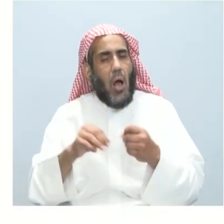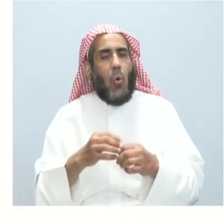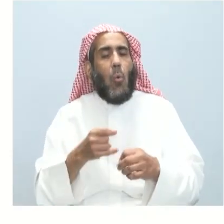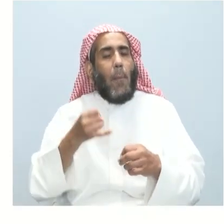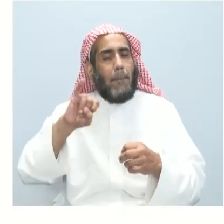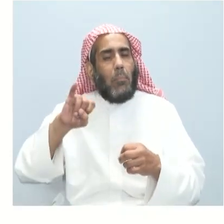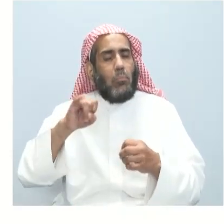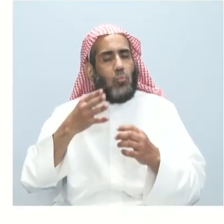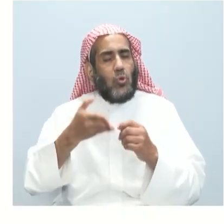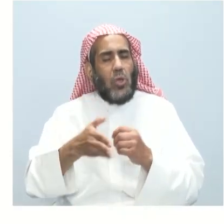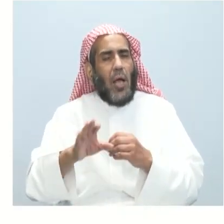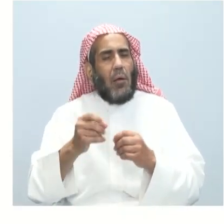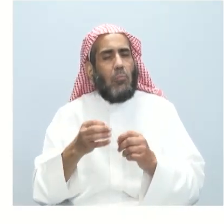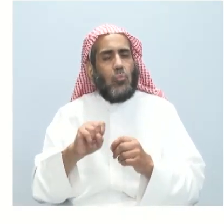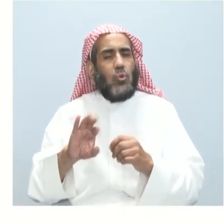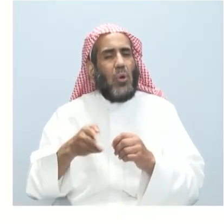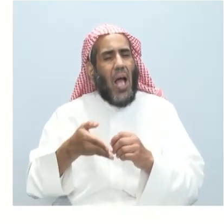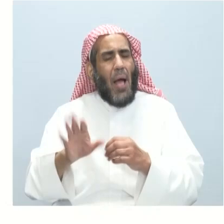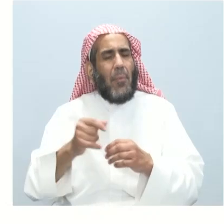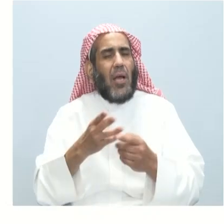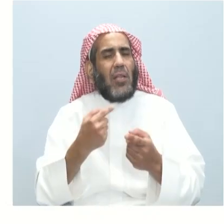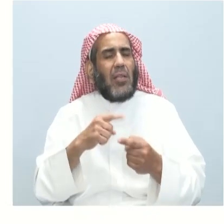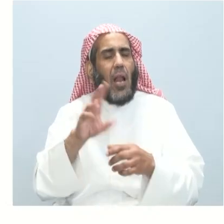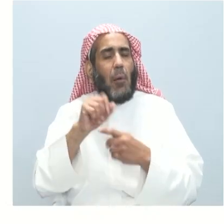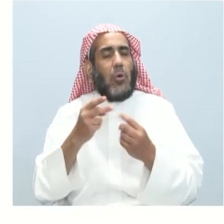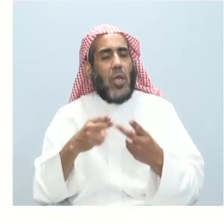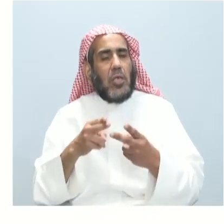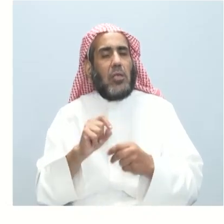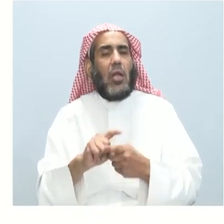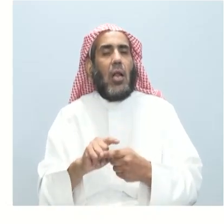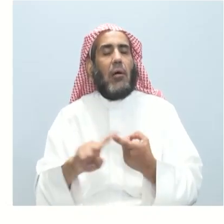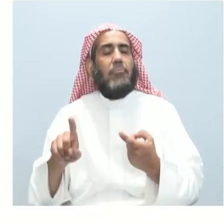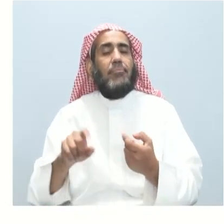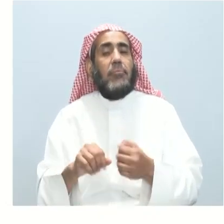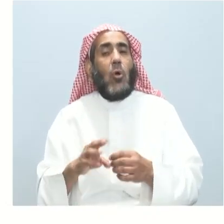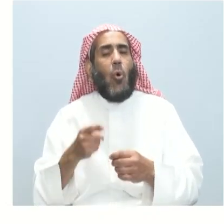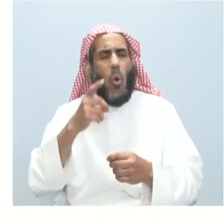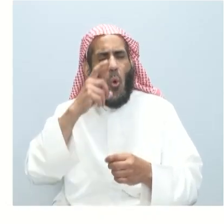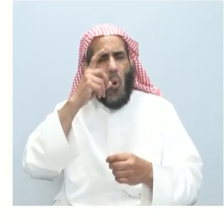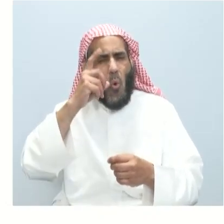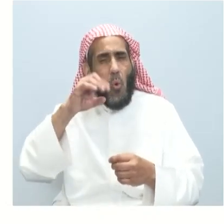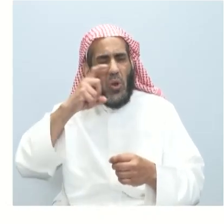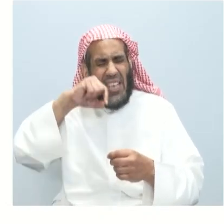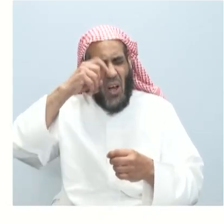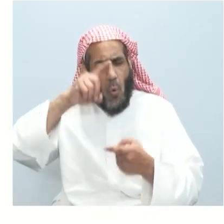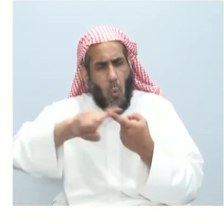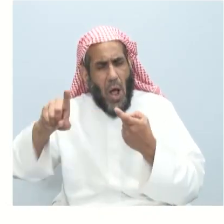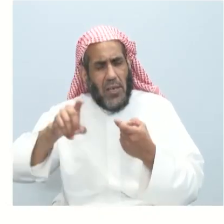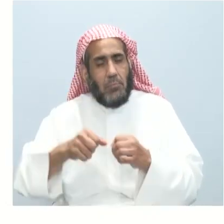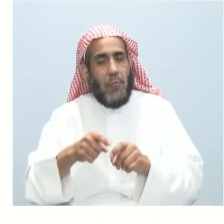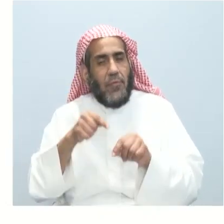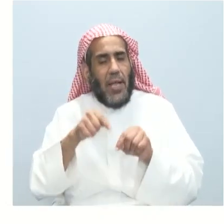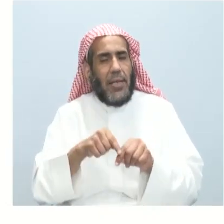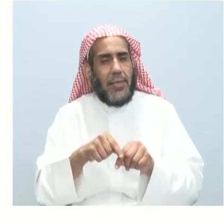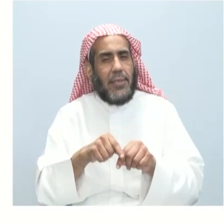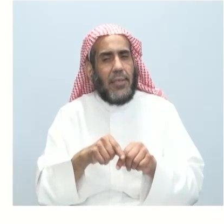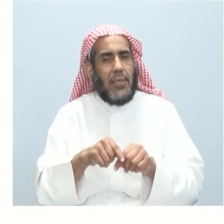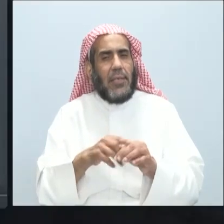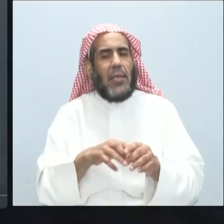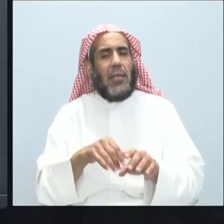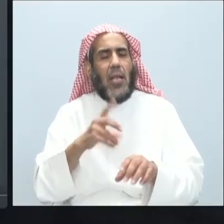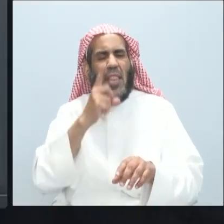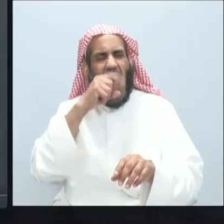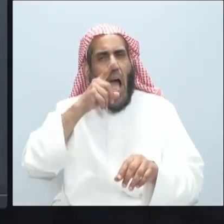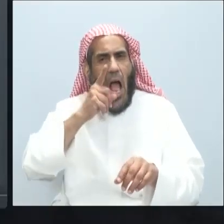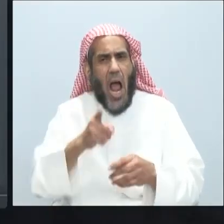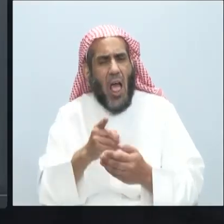اذا كانت المراه محتاجه الى الطلاق ويكون الطلاق واجبا في حال الايلاء اي اذا